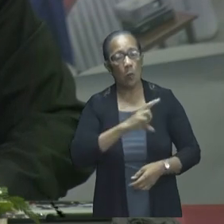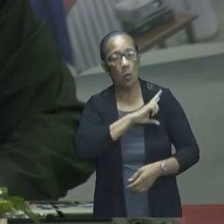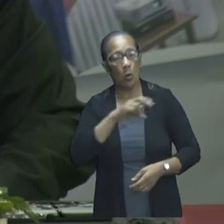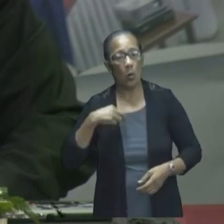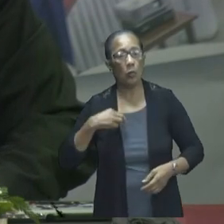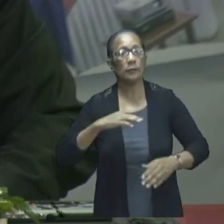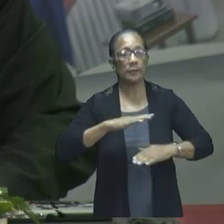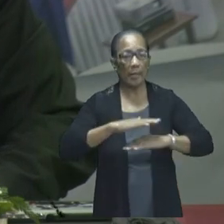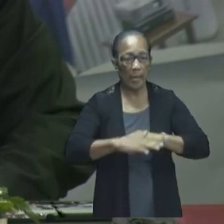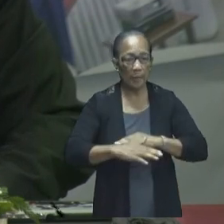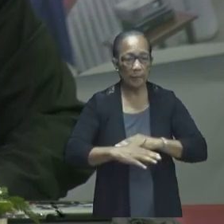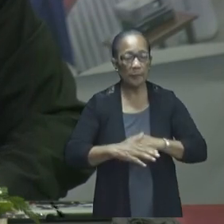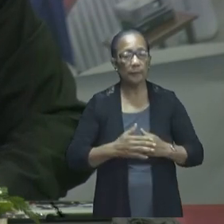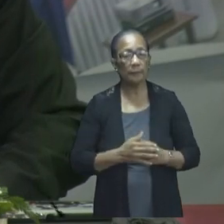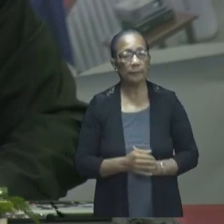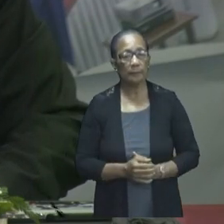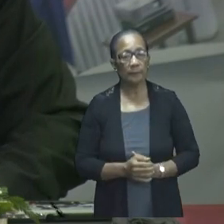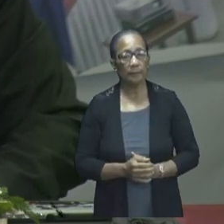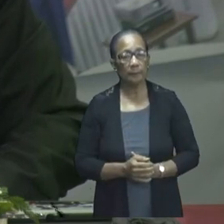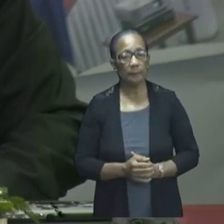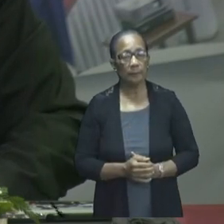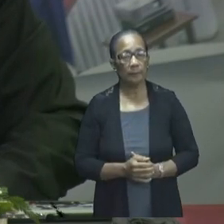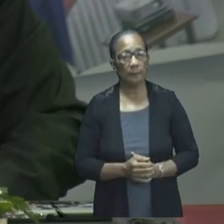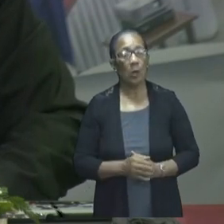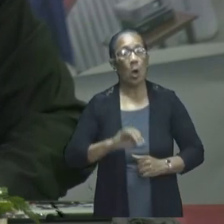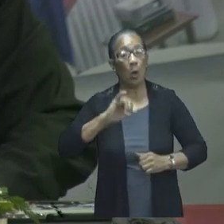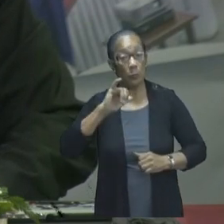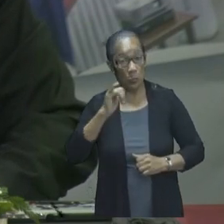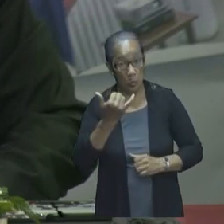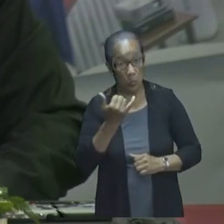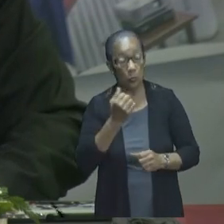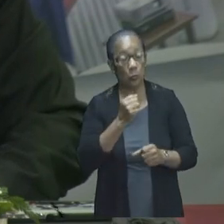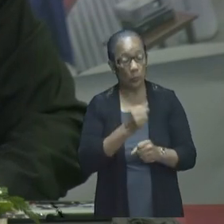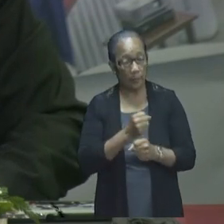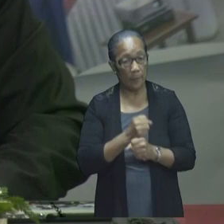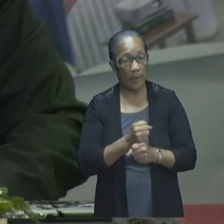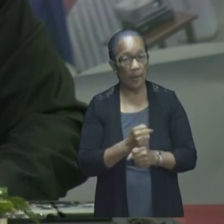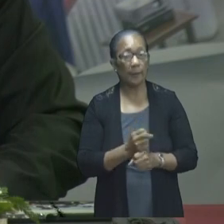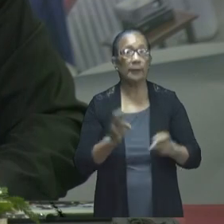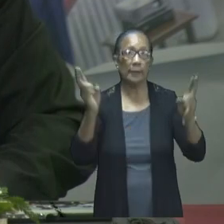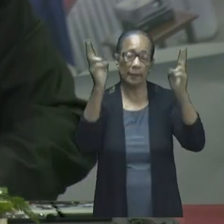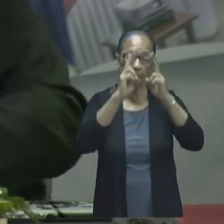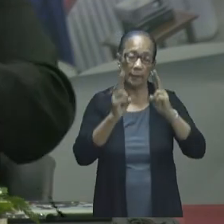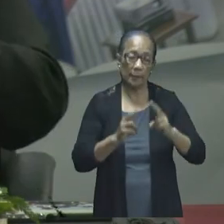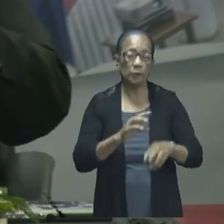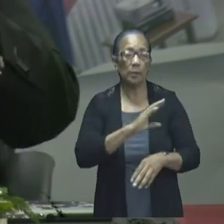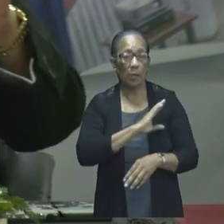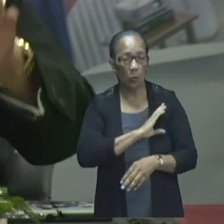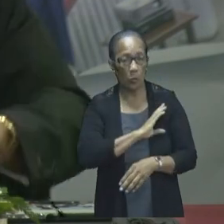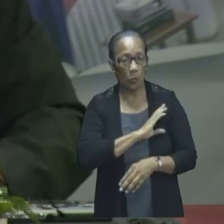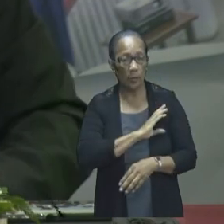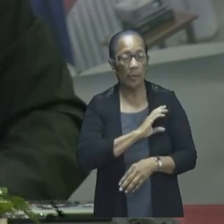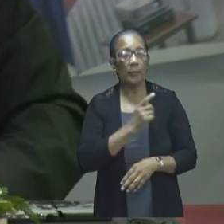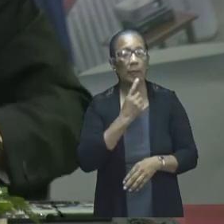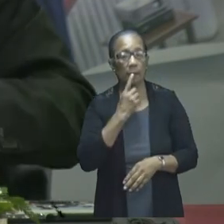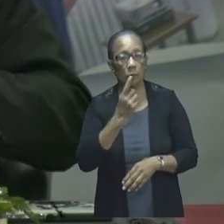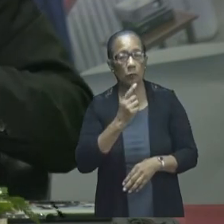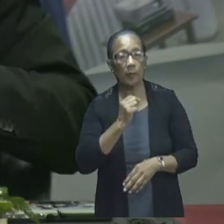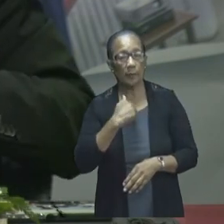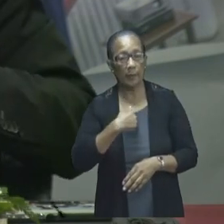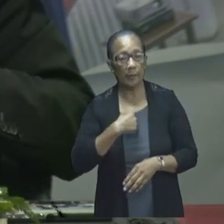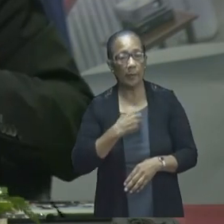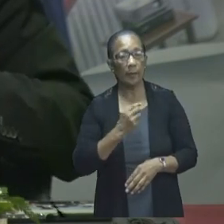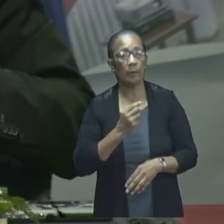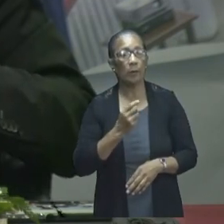van ons imago weer te herstellen internationaal opzicht dat is wat ik bedoel zijn dingen